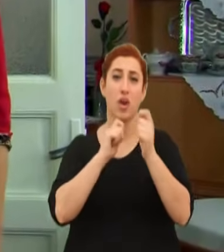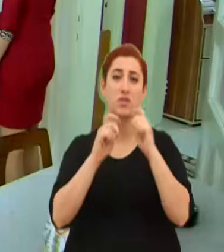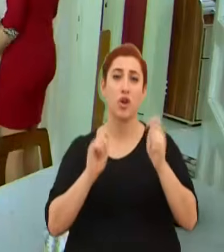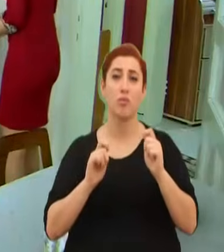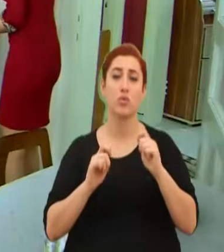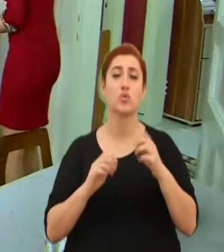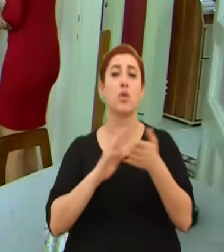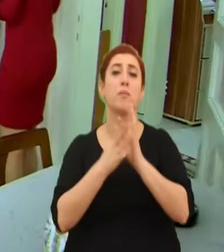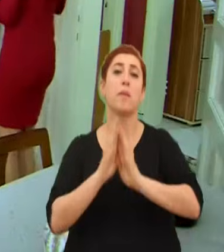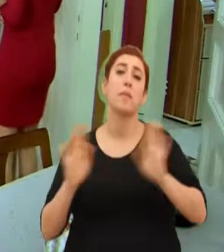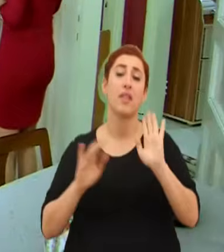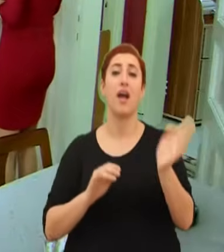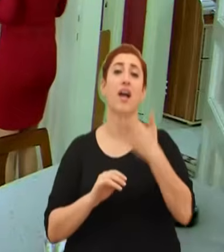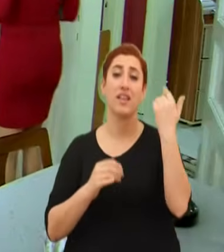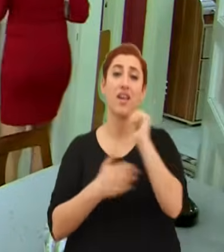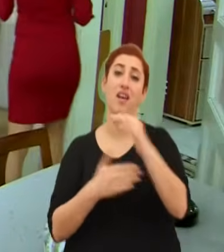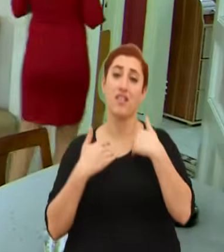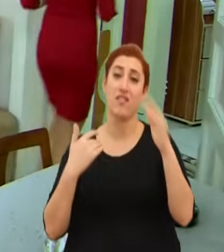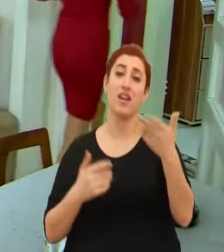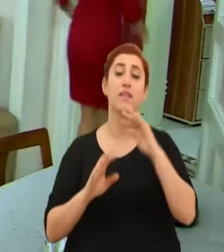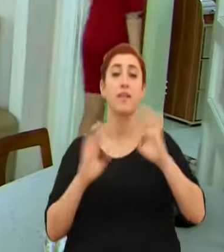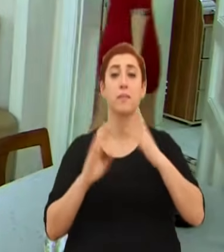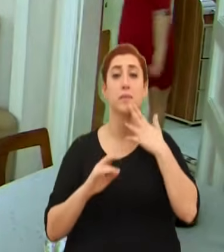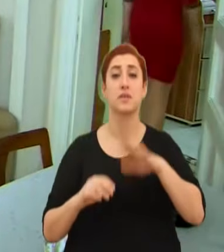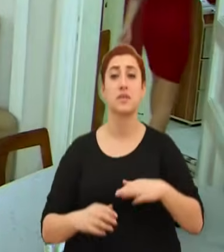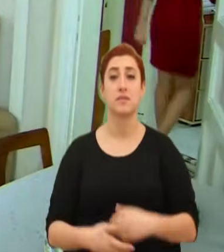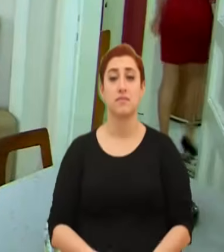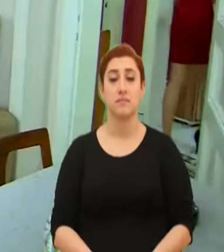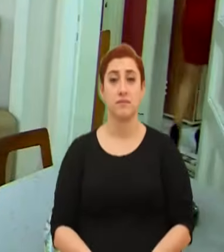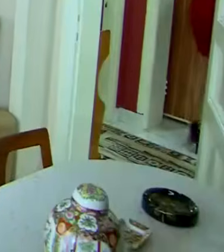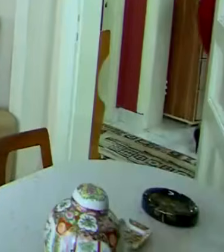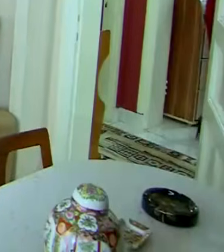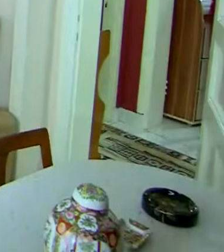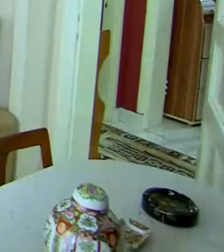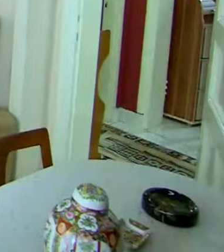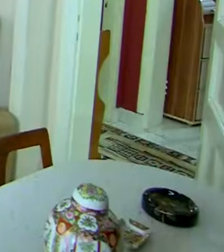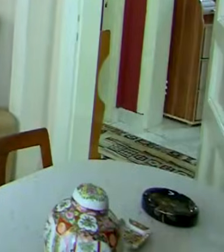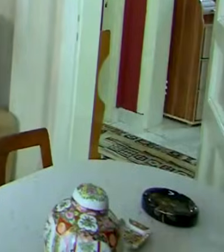tartışıyorsunuz? Oldu bitti artık anne. Hadi gel yardım et bana hadi. Tamam kızım.